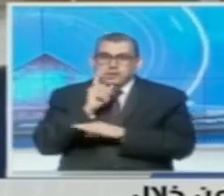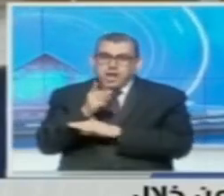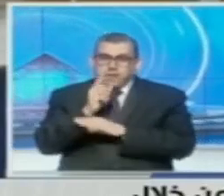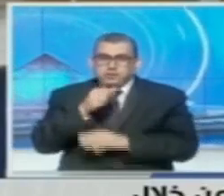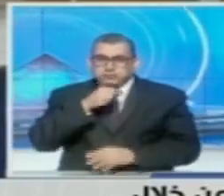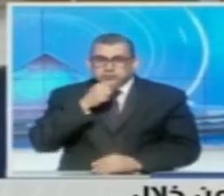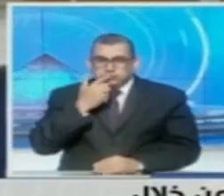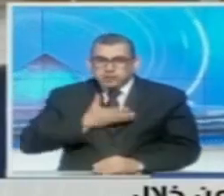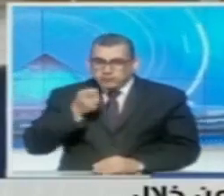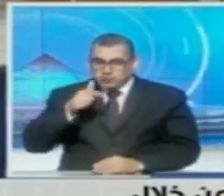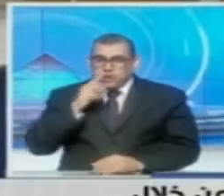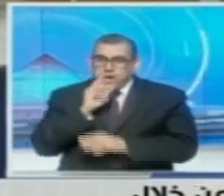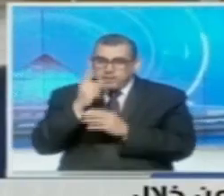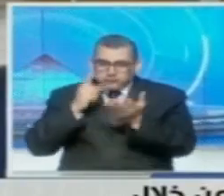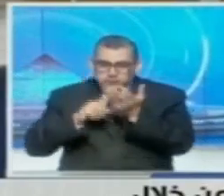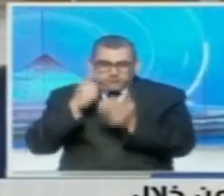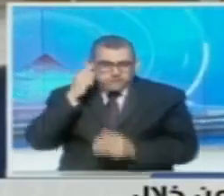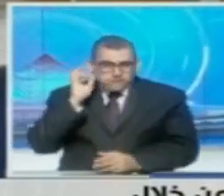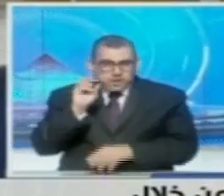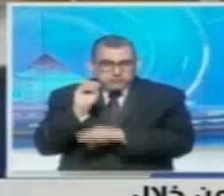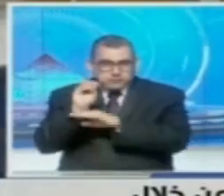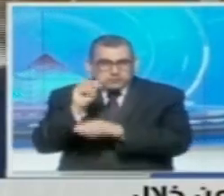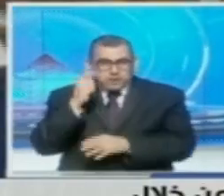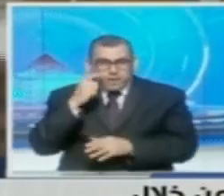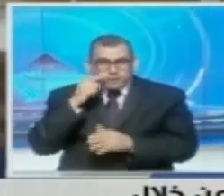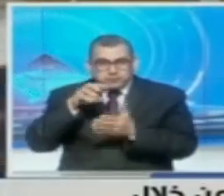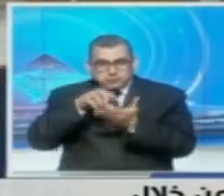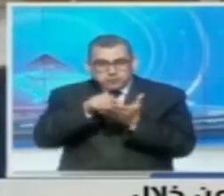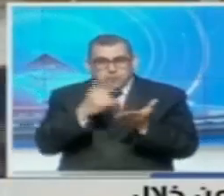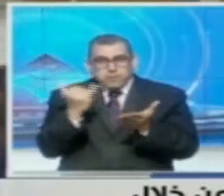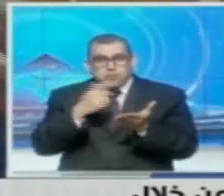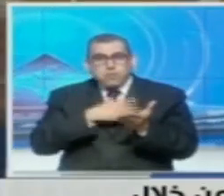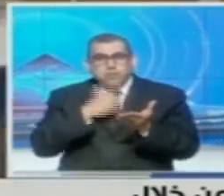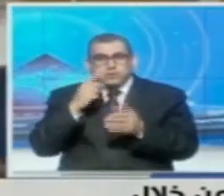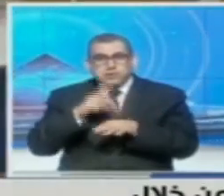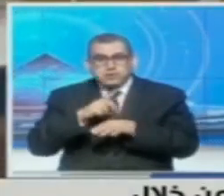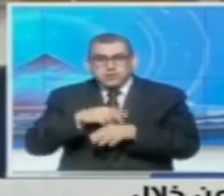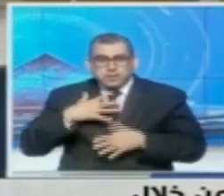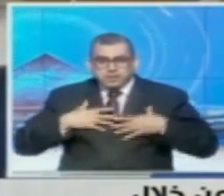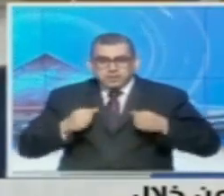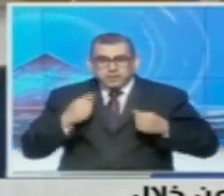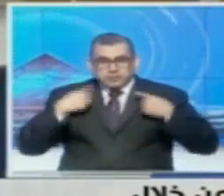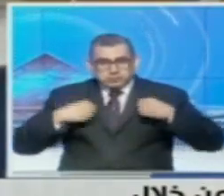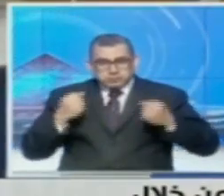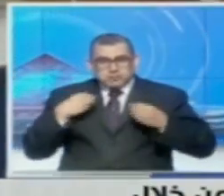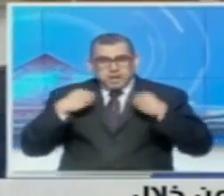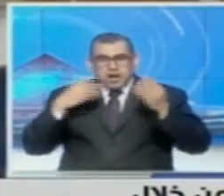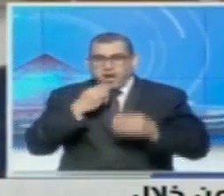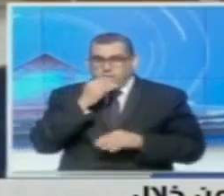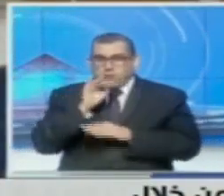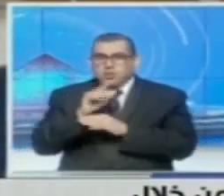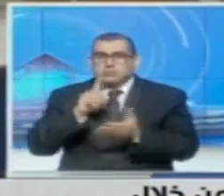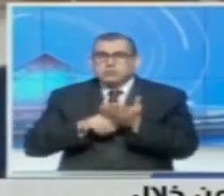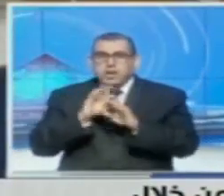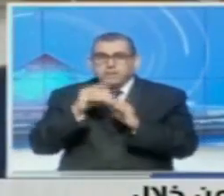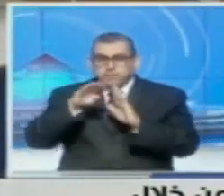جدا يعملها وبنقول له إن في هنا قسم مهم جدا اسمه قسم العلاج الطبيعي وقسم التغذية العلاجية، ده بيدخل في